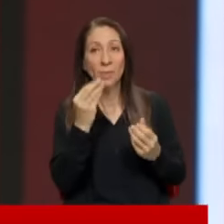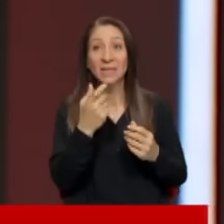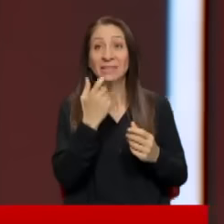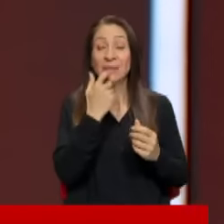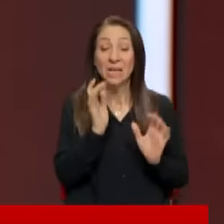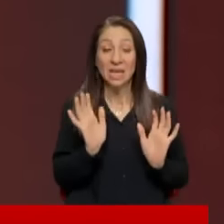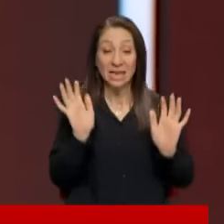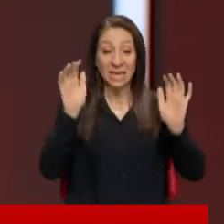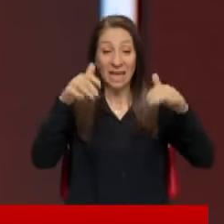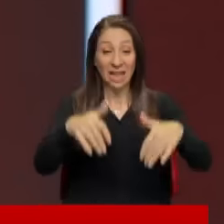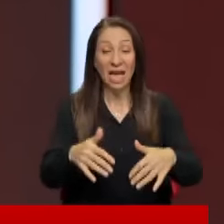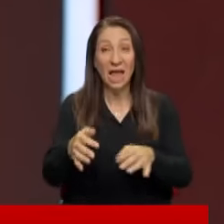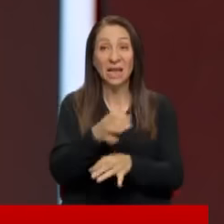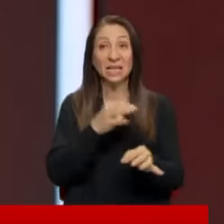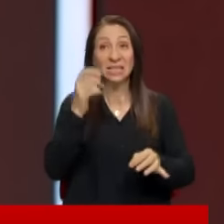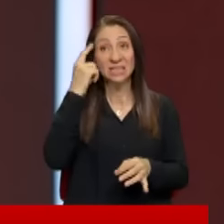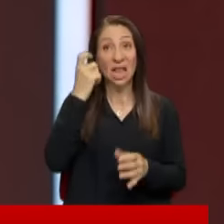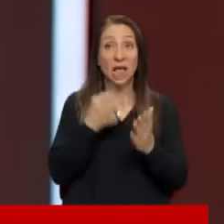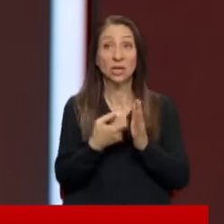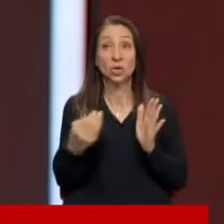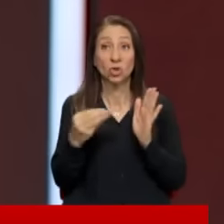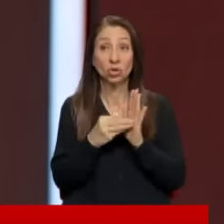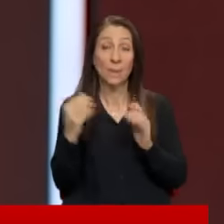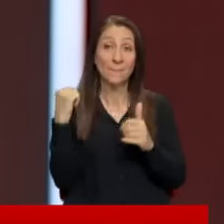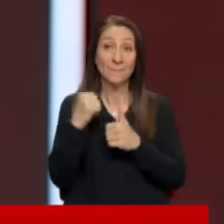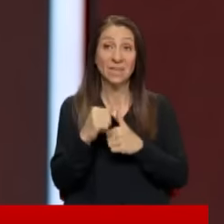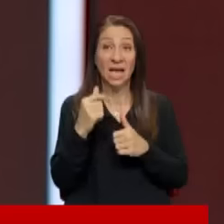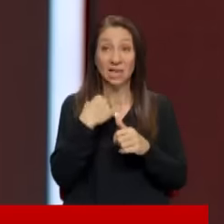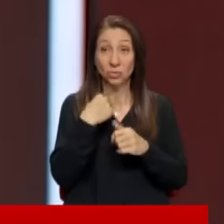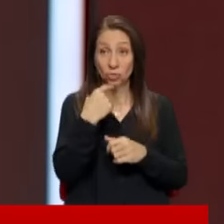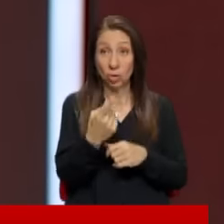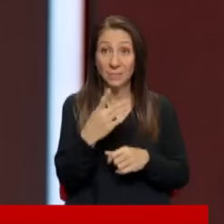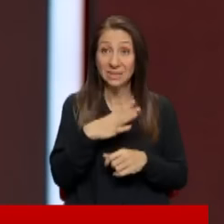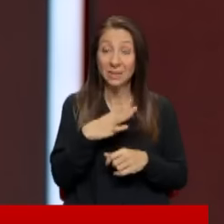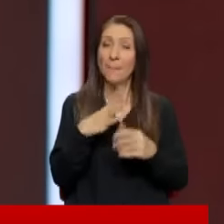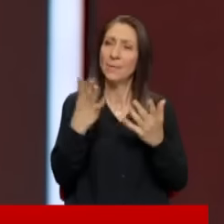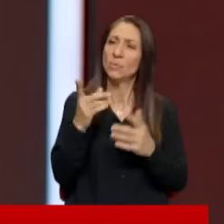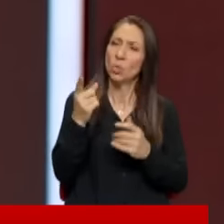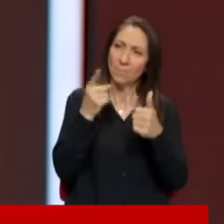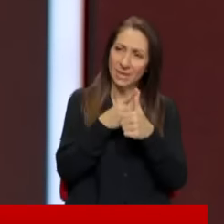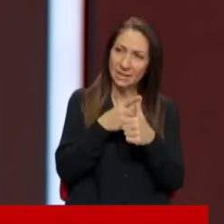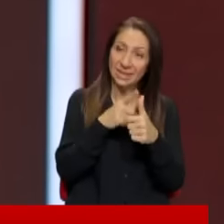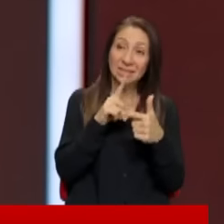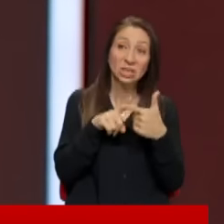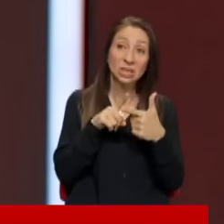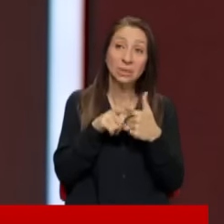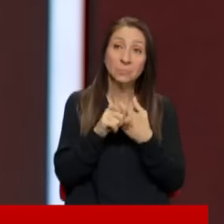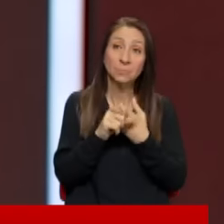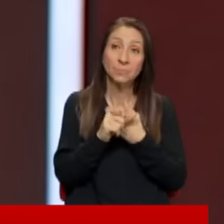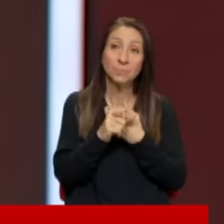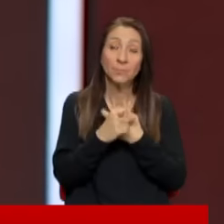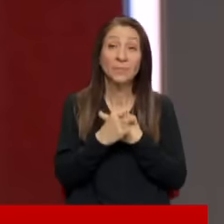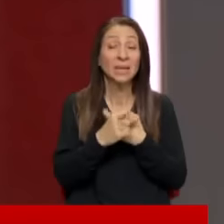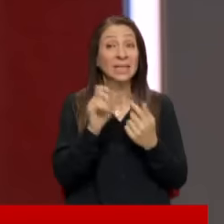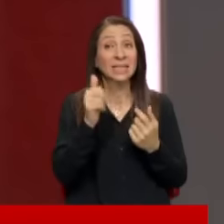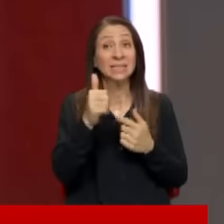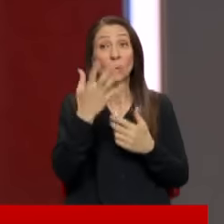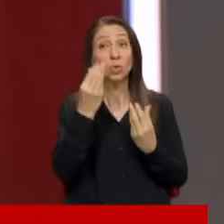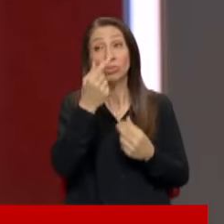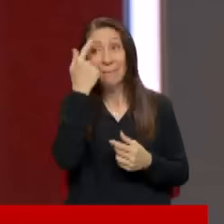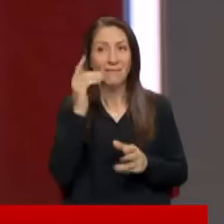kalkan harekatı, İsrail bunun adını koydu. Bir kez daha ben altını çizmiş olayım. Peki bu bir. İki. Ne zaman olacağı belli